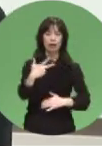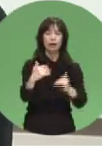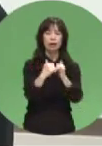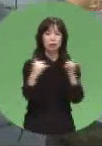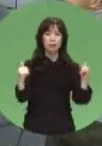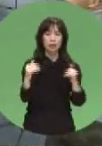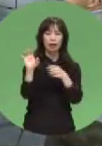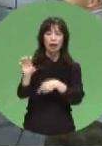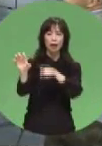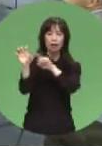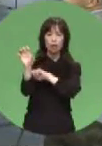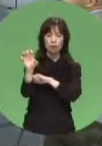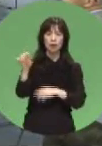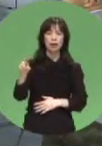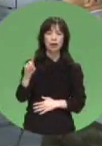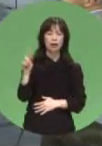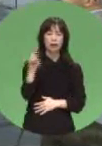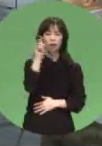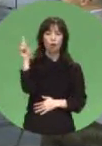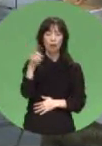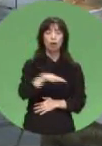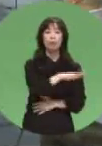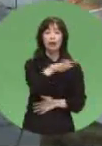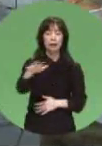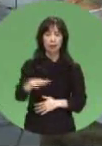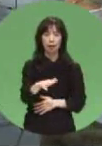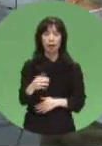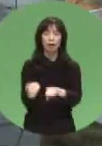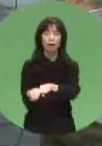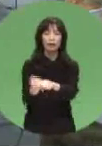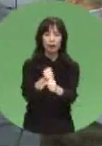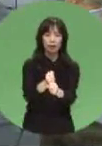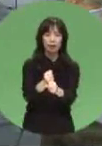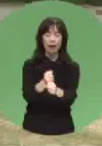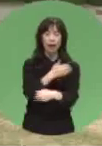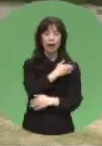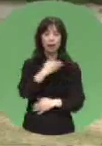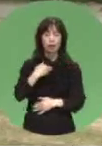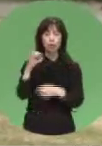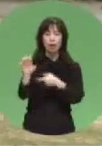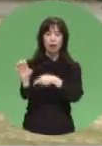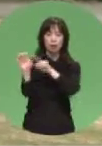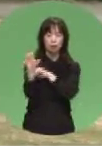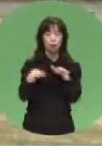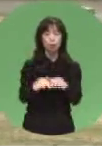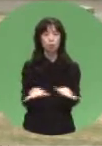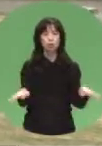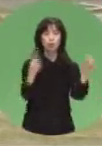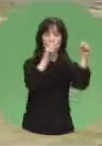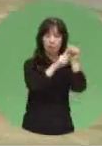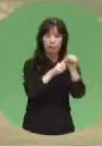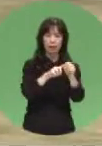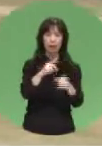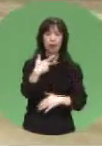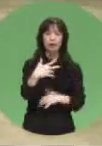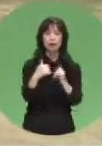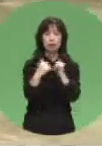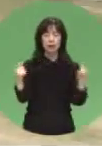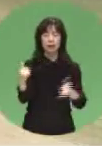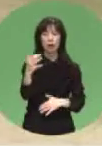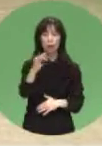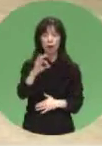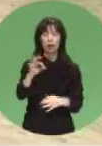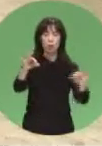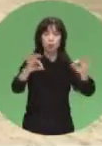んが太陽光発電など再生可能エネルギーの普及を進めようと出資を募り、エコパー